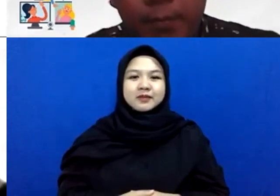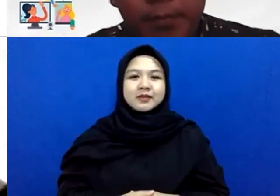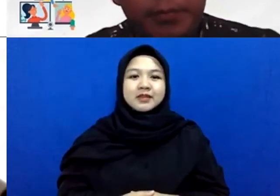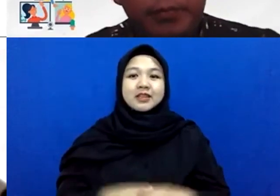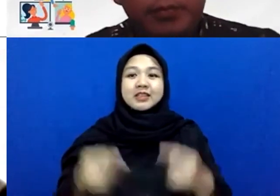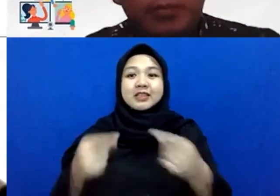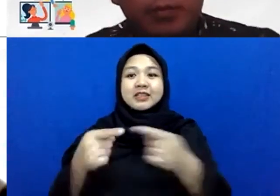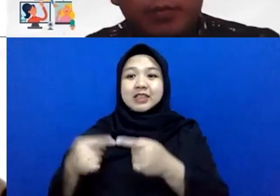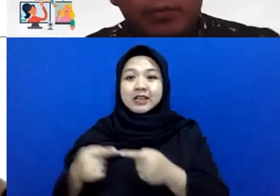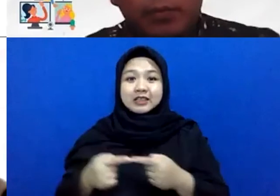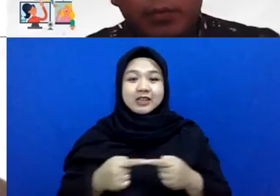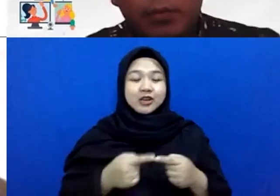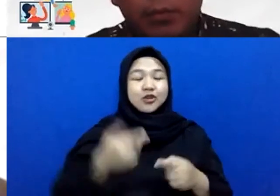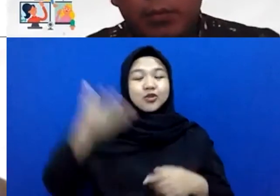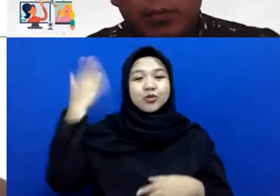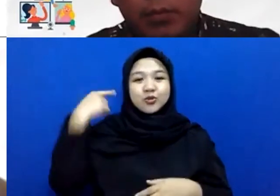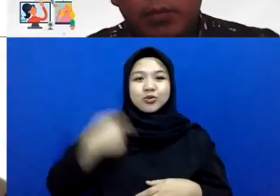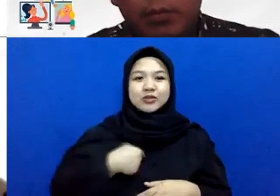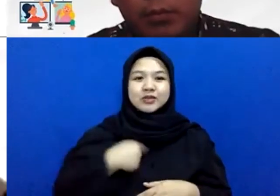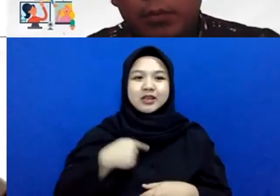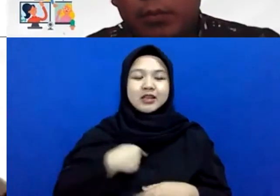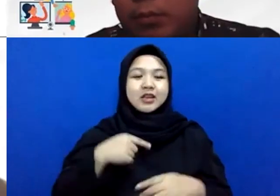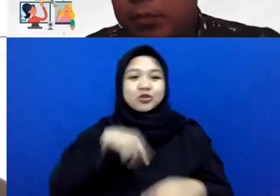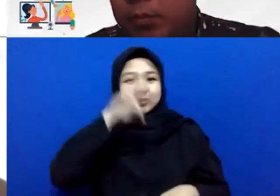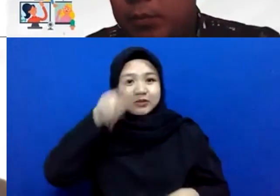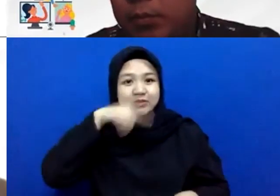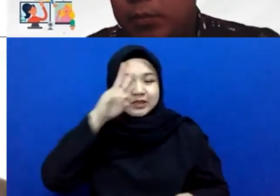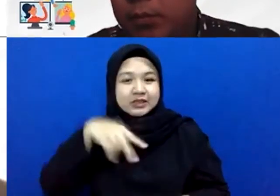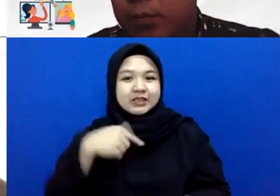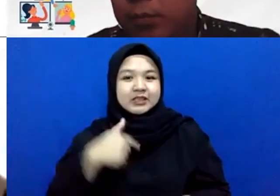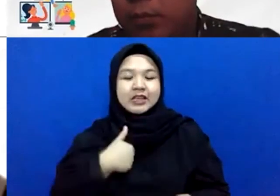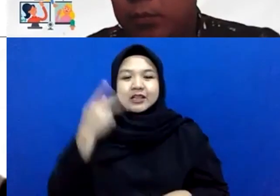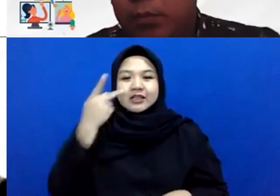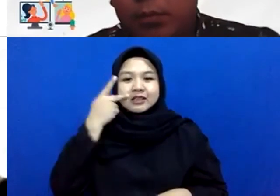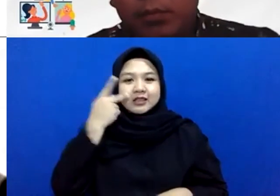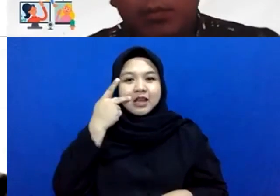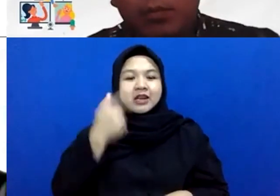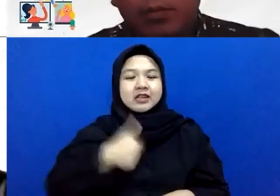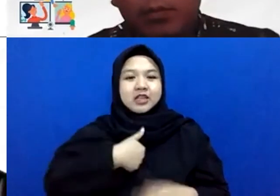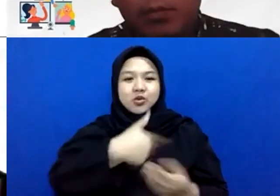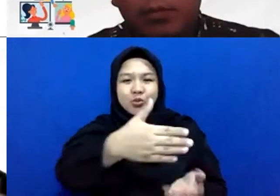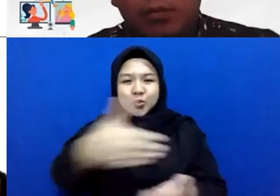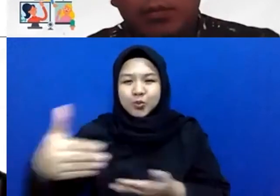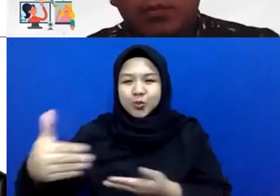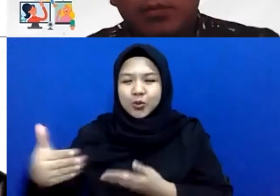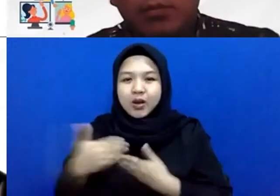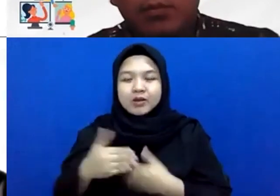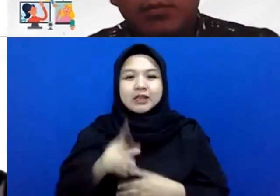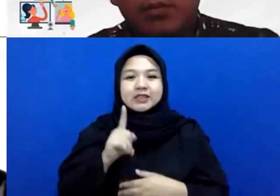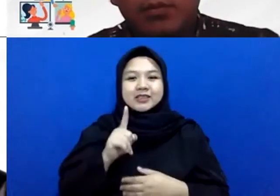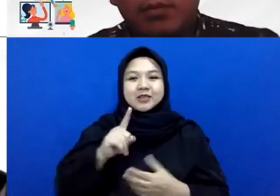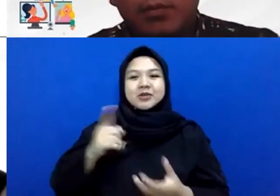jejaring-jejaring saya saat dulu saya menjadi supervisi, saya pelihara itu dan saya koleksi. Jadi satu toples